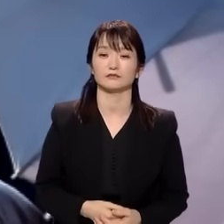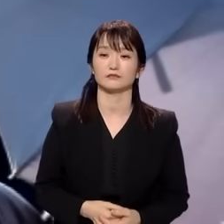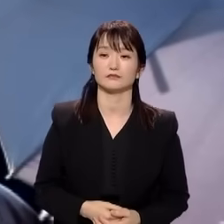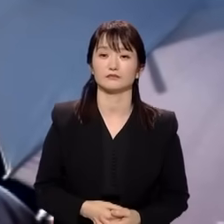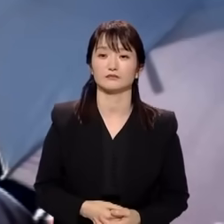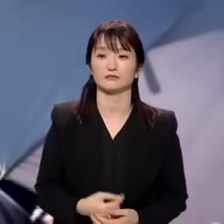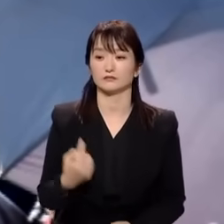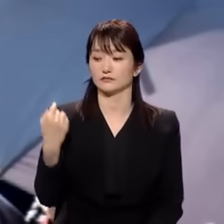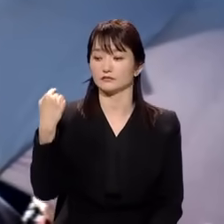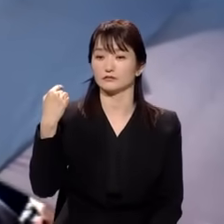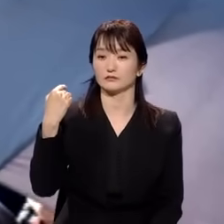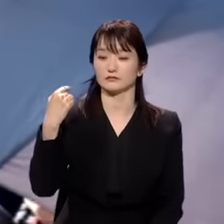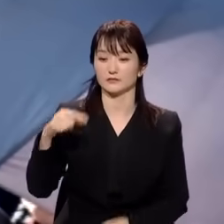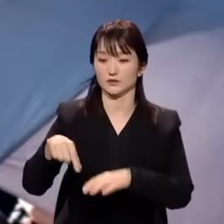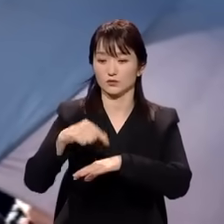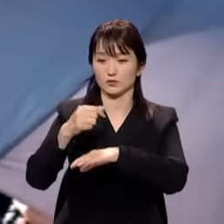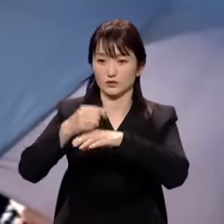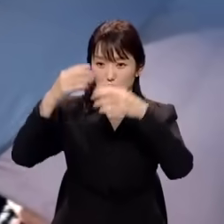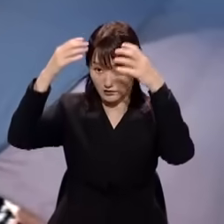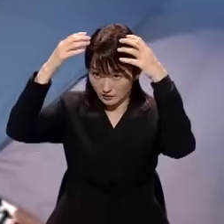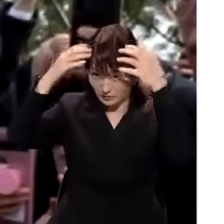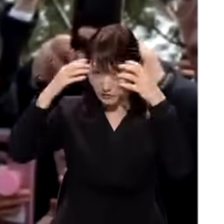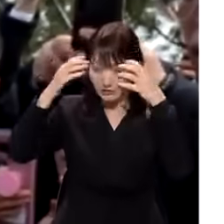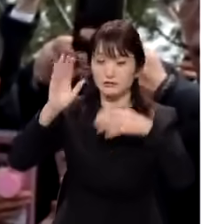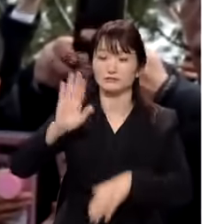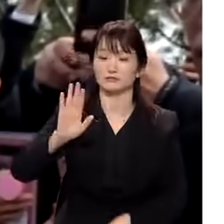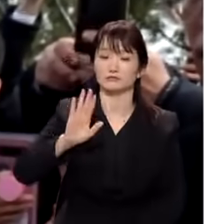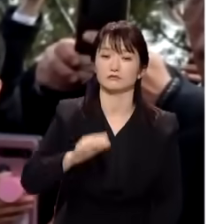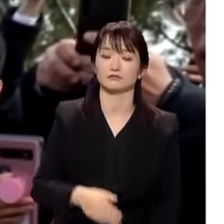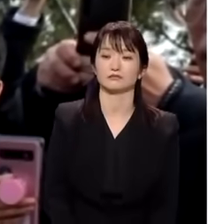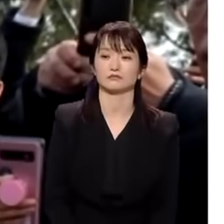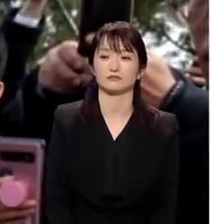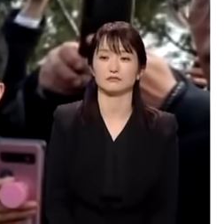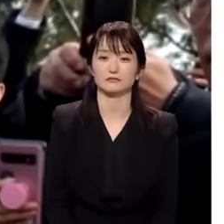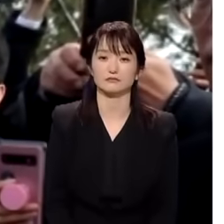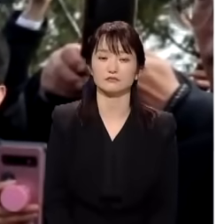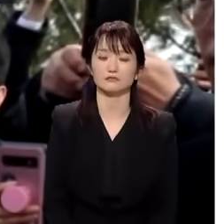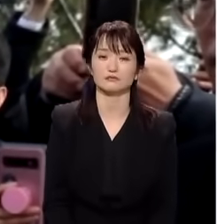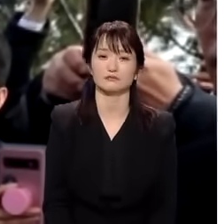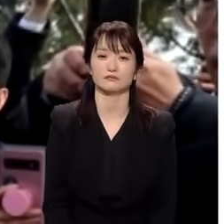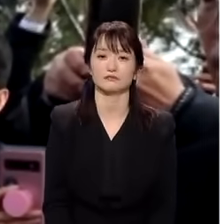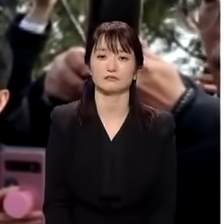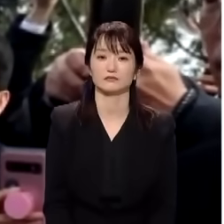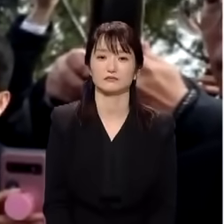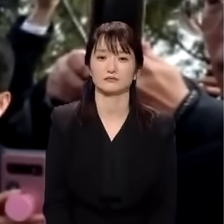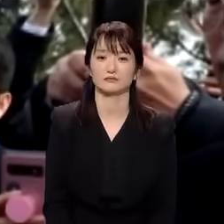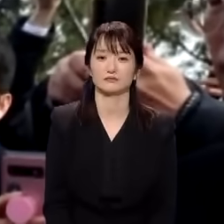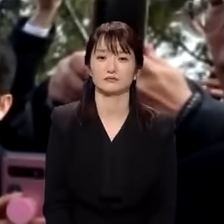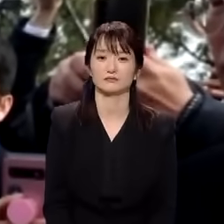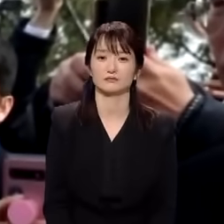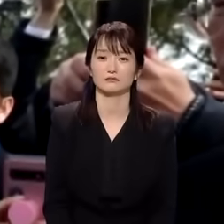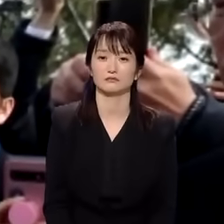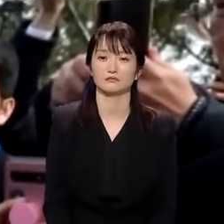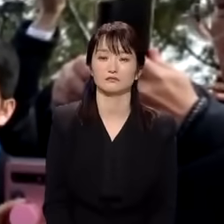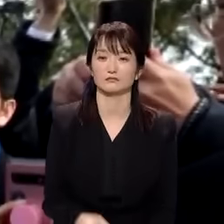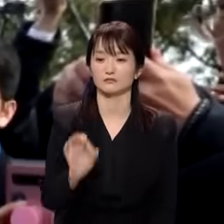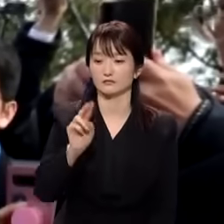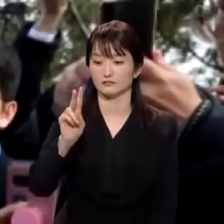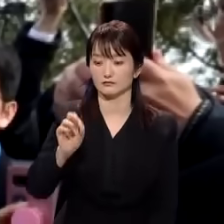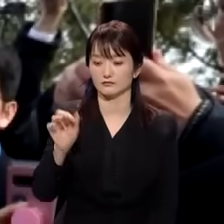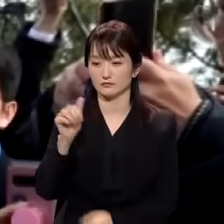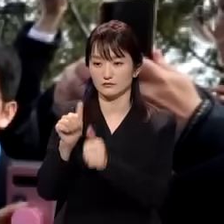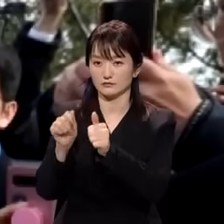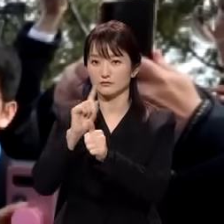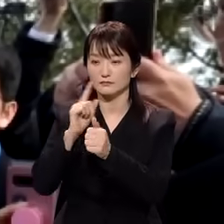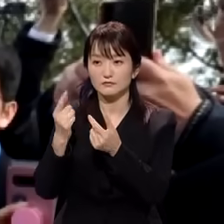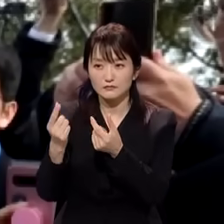뭐 이렇게 뭐 왕관 같은 거 이거는 쓰고 있지 않았다라고 얘기를 하고 있습니다. 계속 그 지금 양재열 변호사님 말씀대로라면